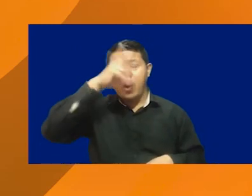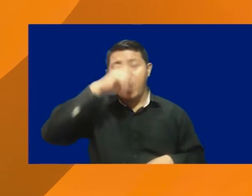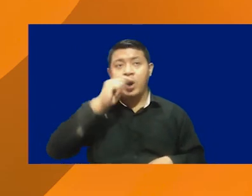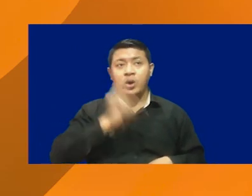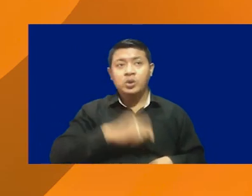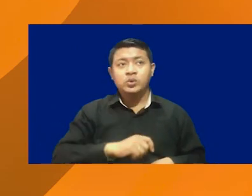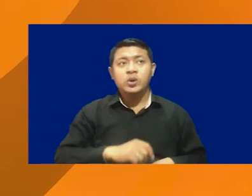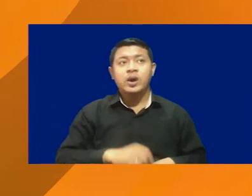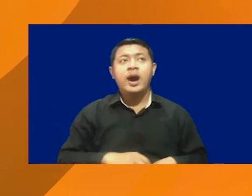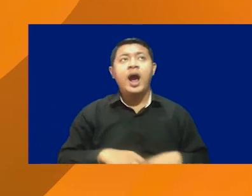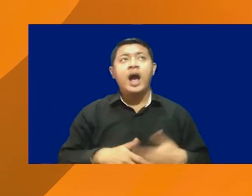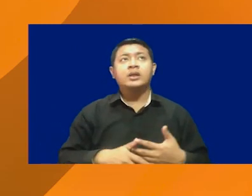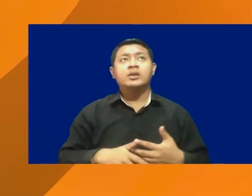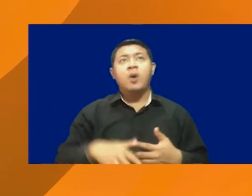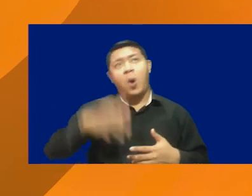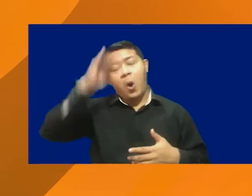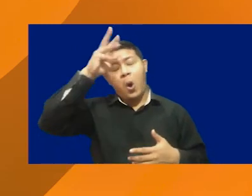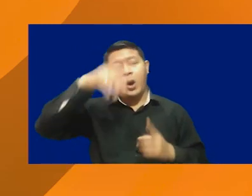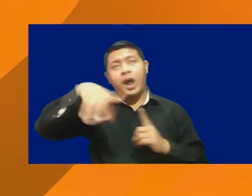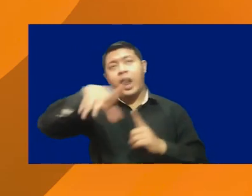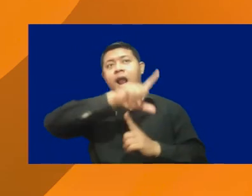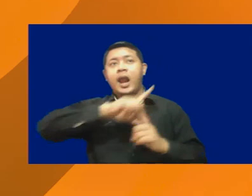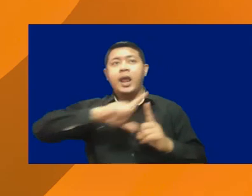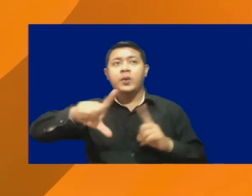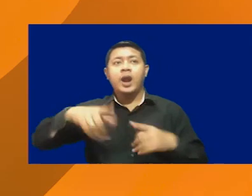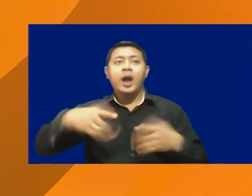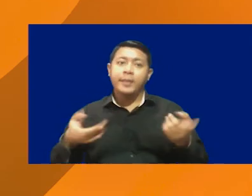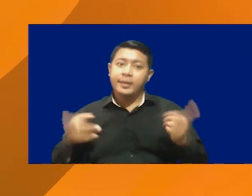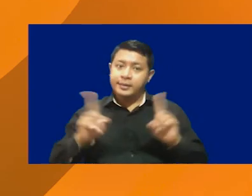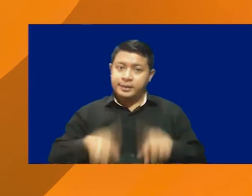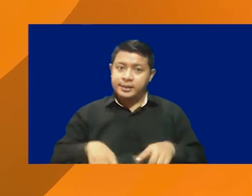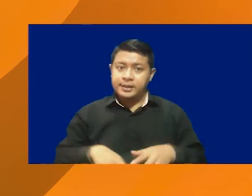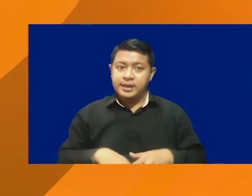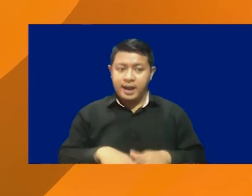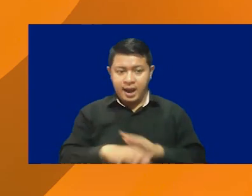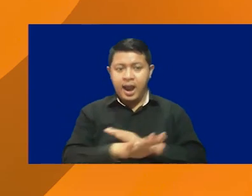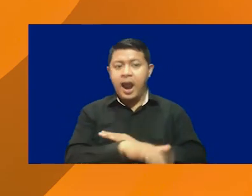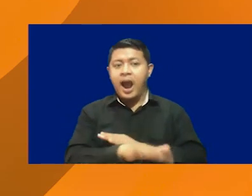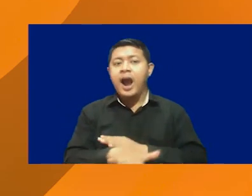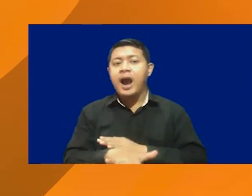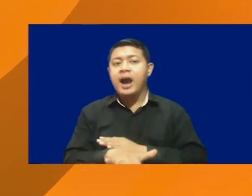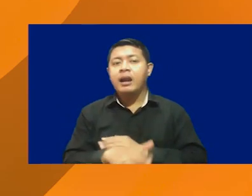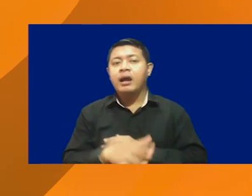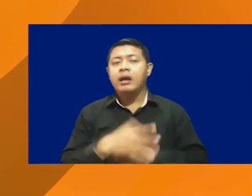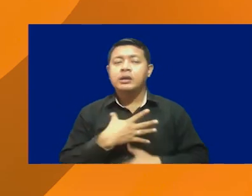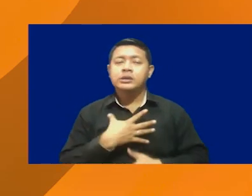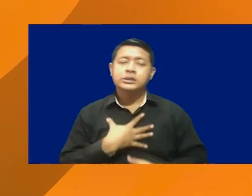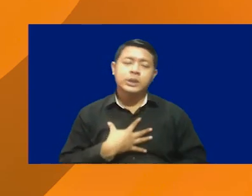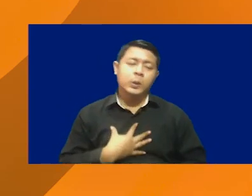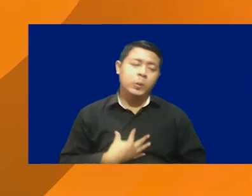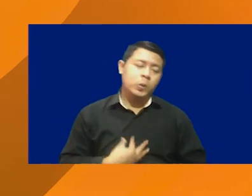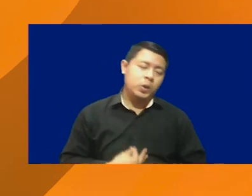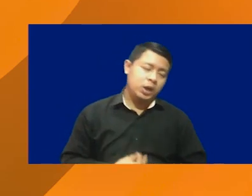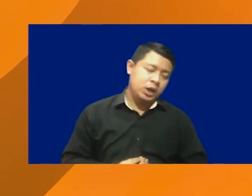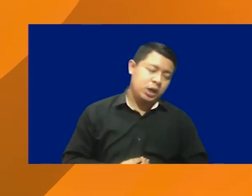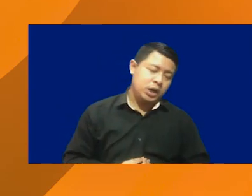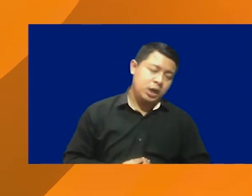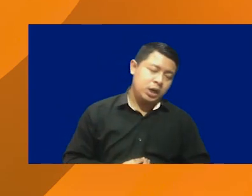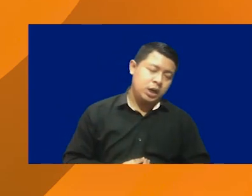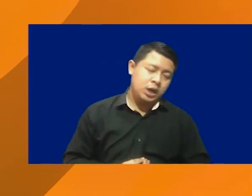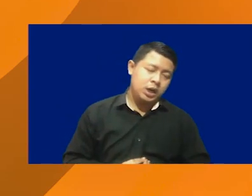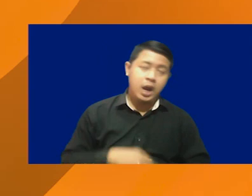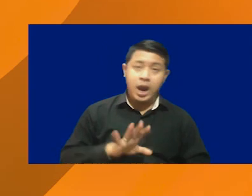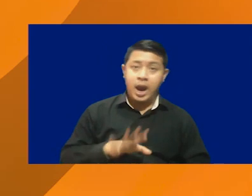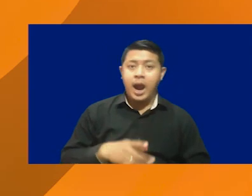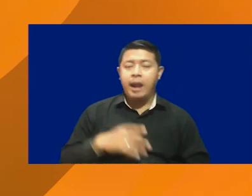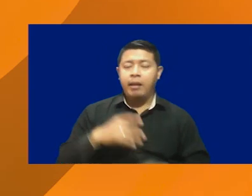merasa tidak dipahami oleh orang tuanya atau oleh orang-orang lingkungan terdekatnya? Maka si anak akan